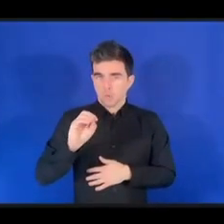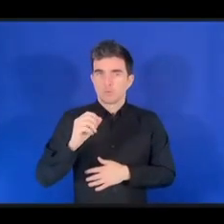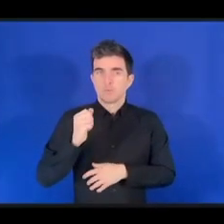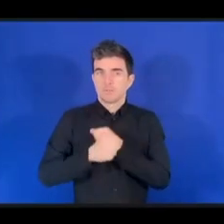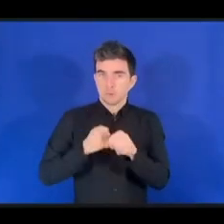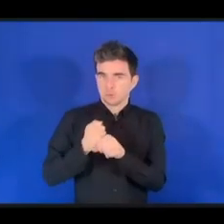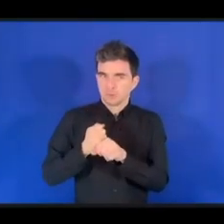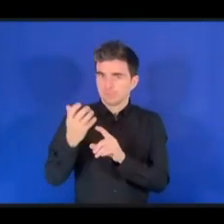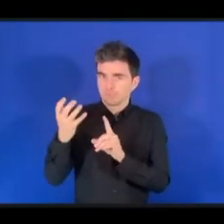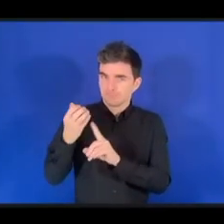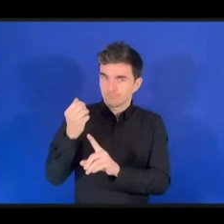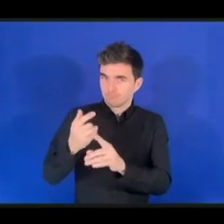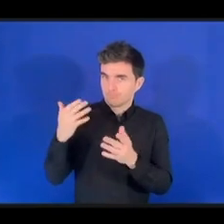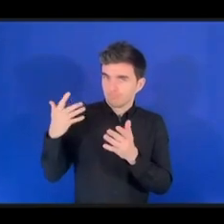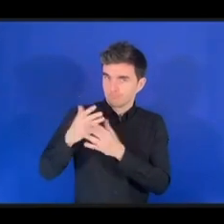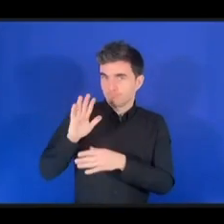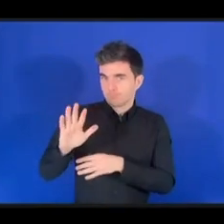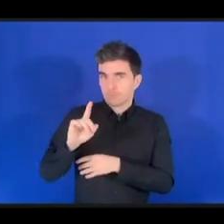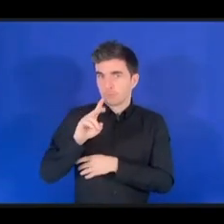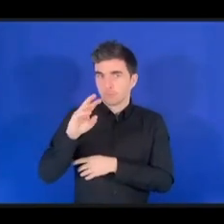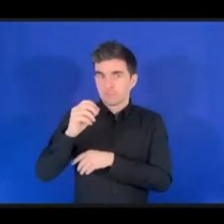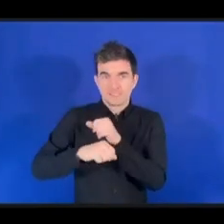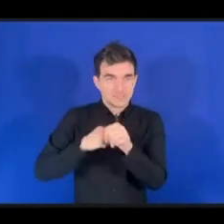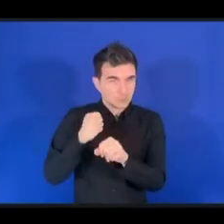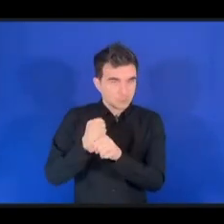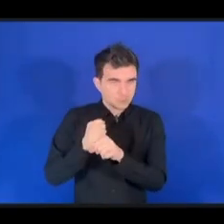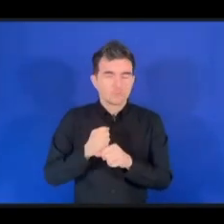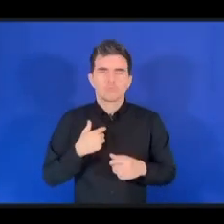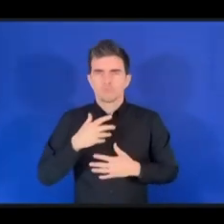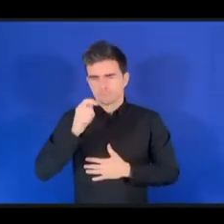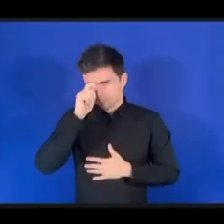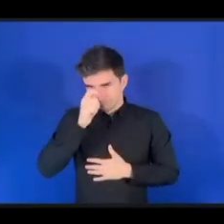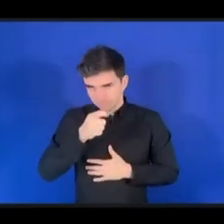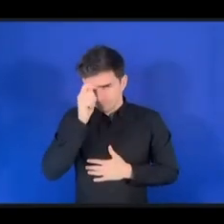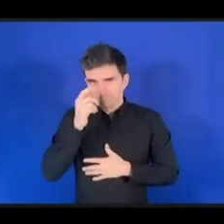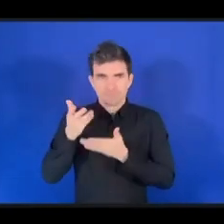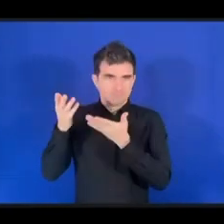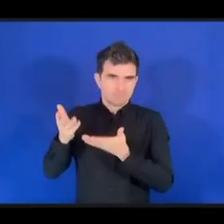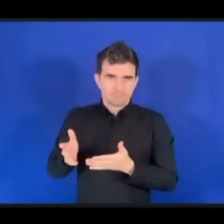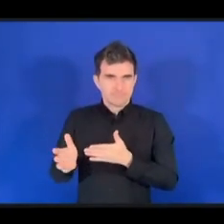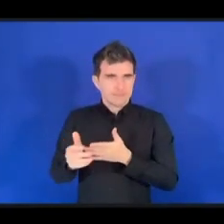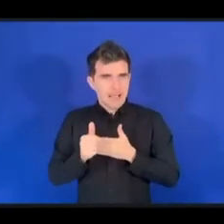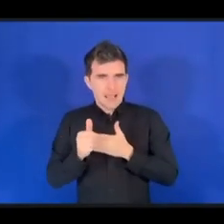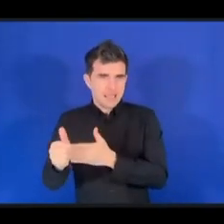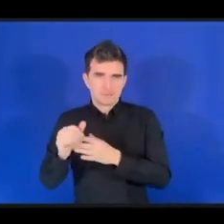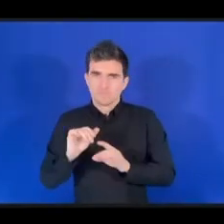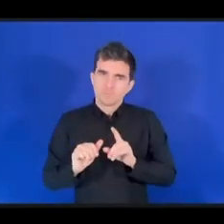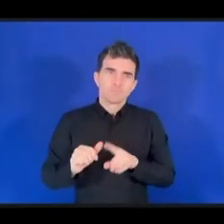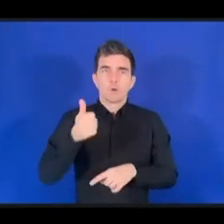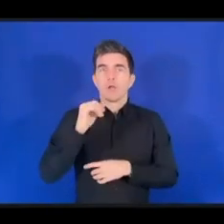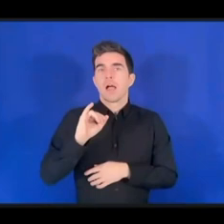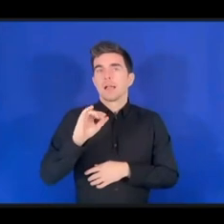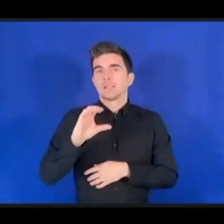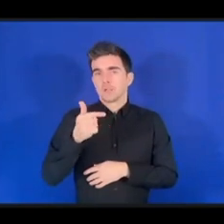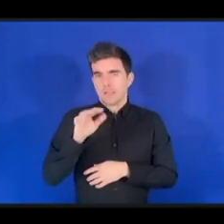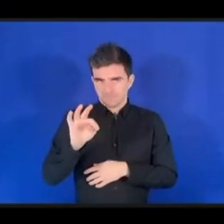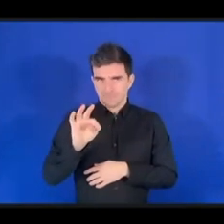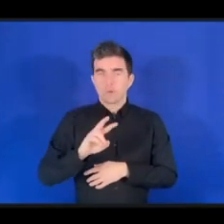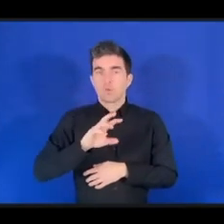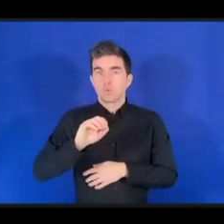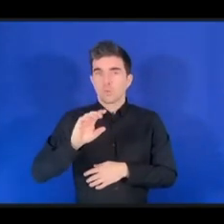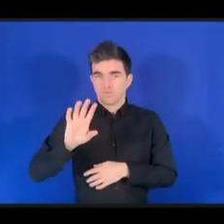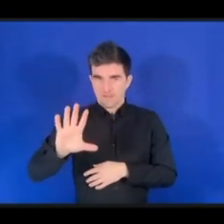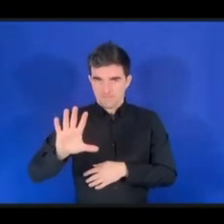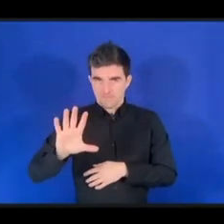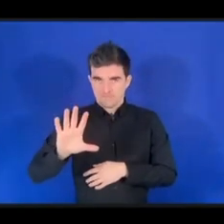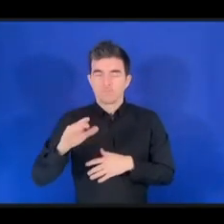ونحن نشعر بفخر اذاء هذه القياده التي قدمتها هذه السيده في عام 2005